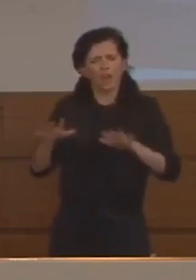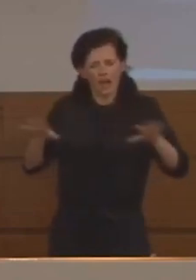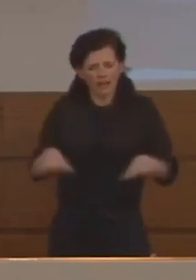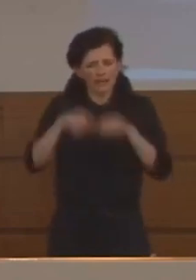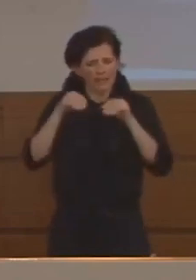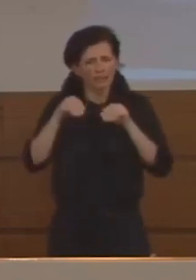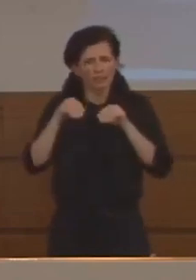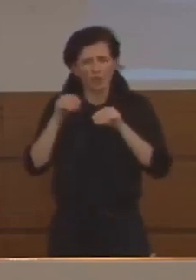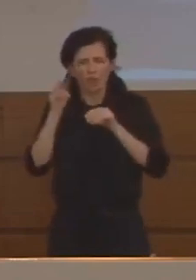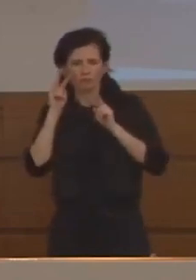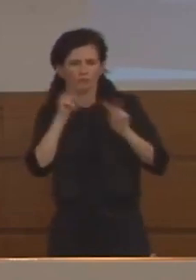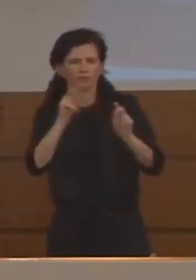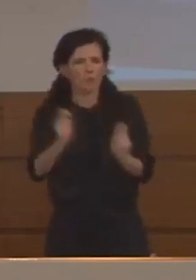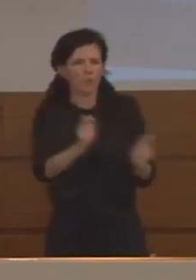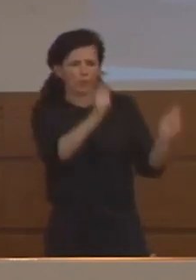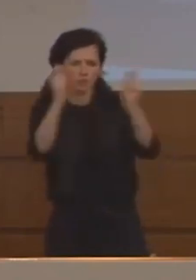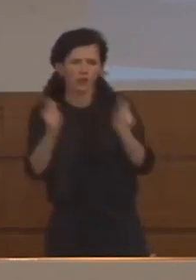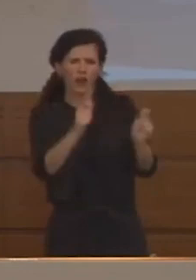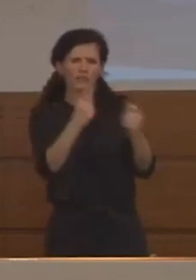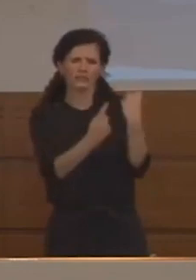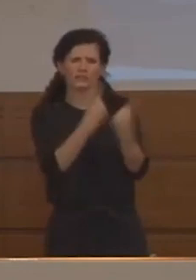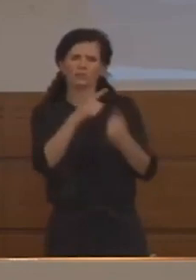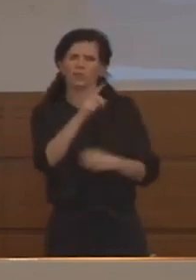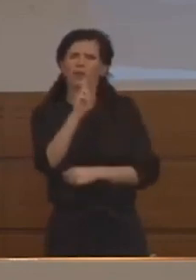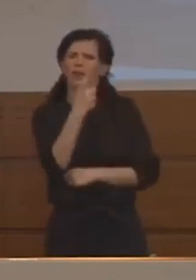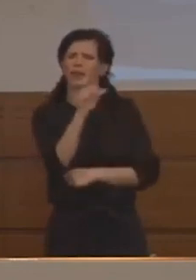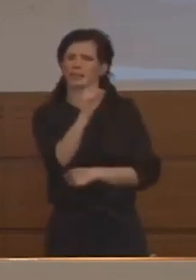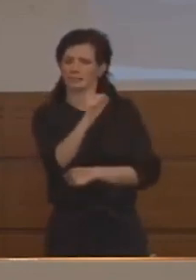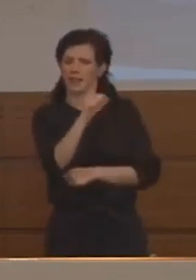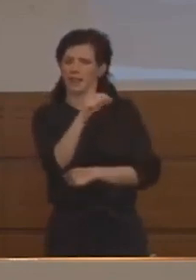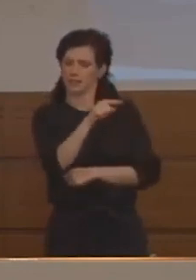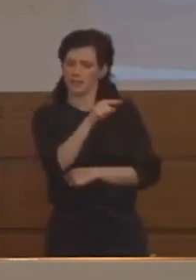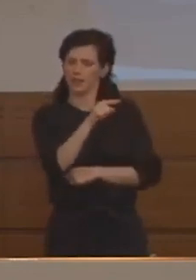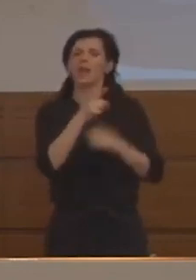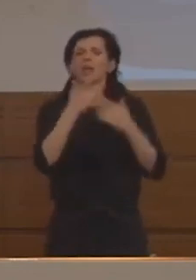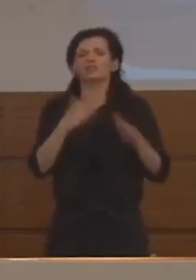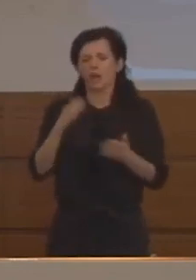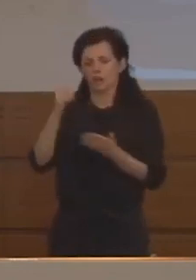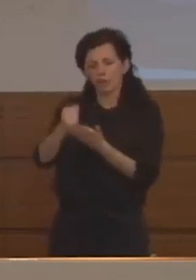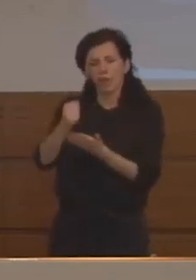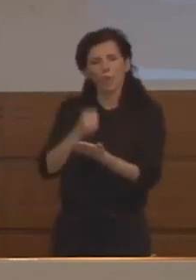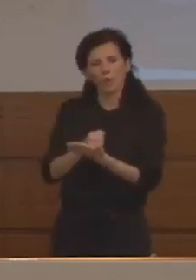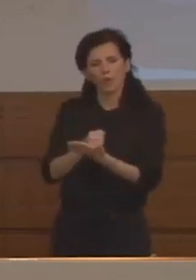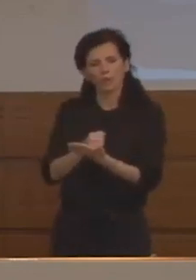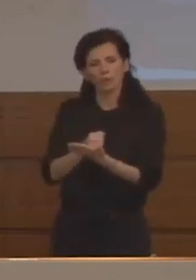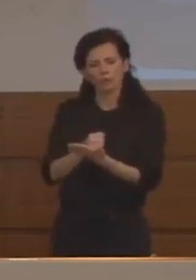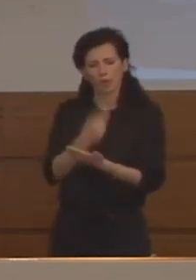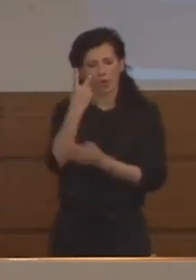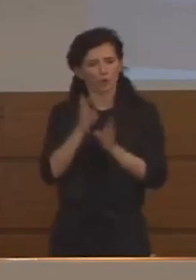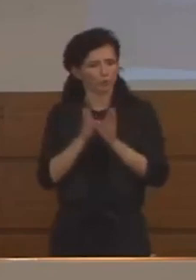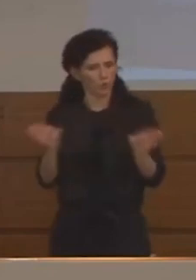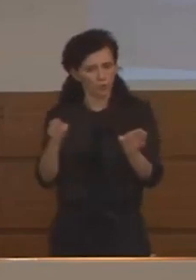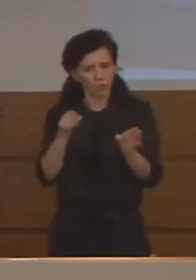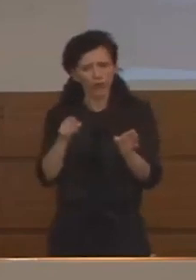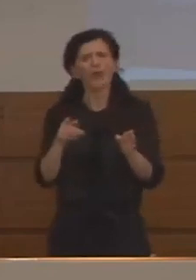a monitorare la situazione delle rsa e ha già prodotto due versioni di un documento che è agli atti della